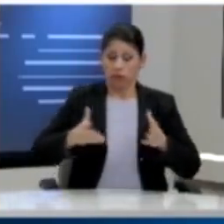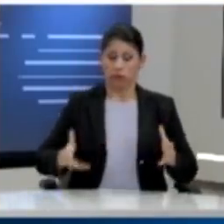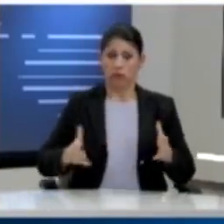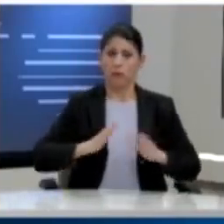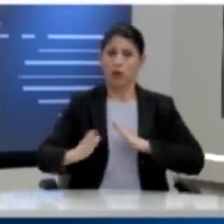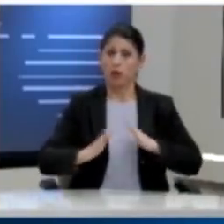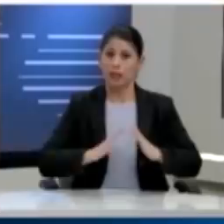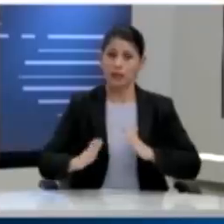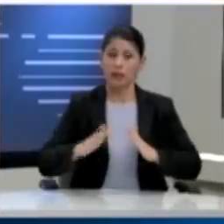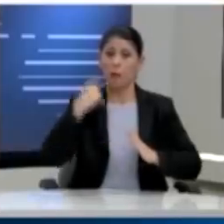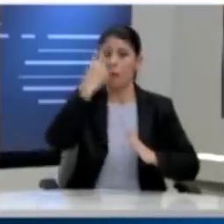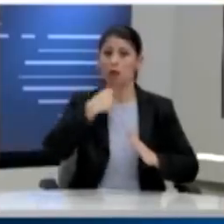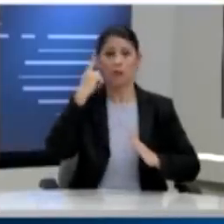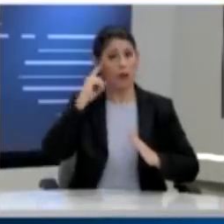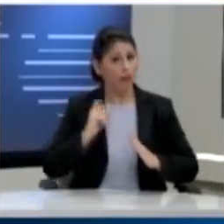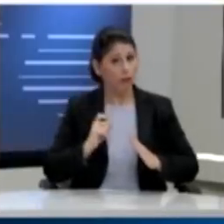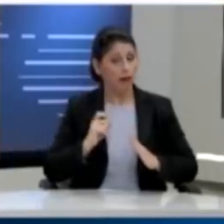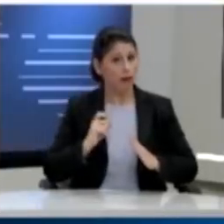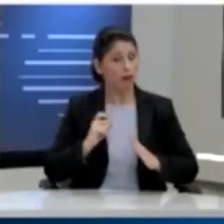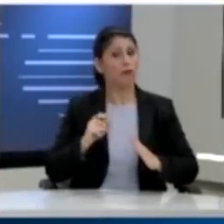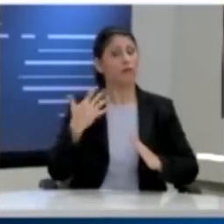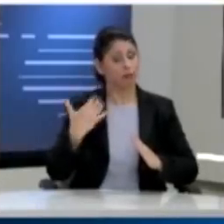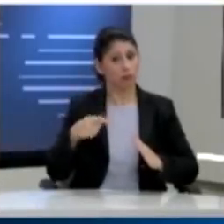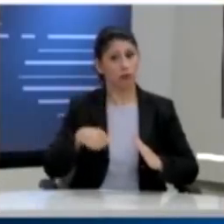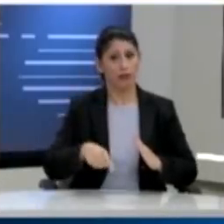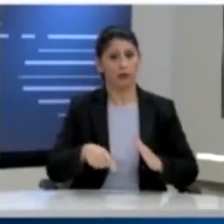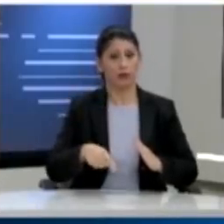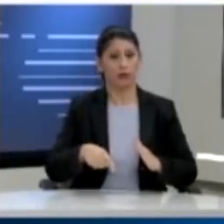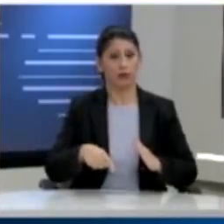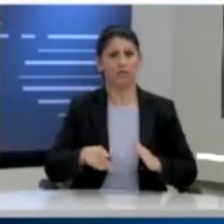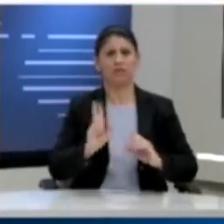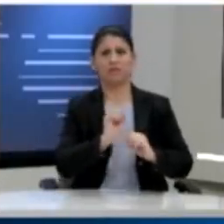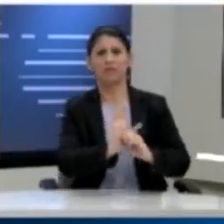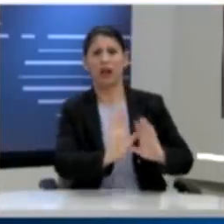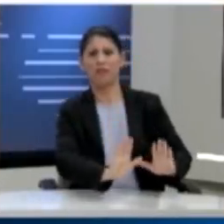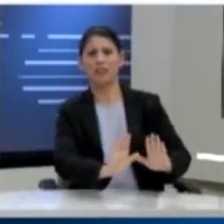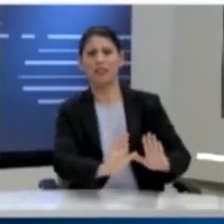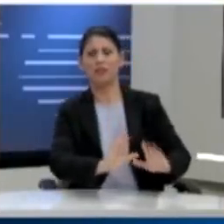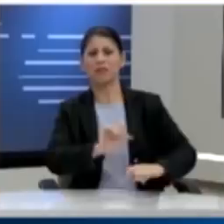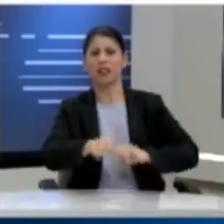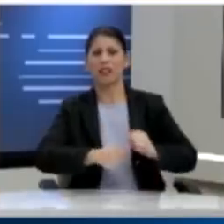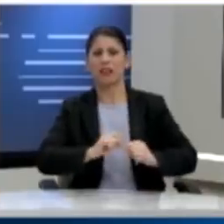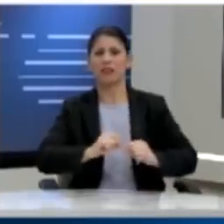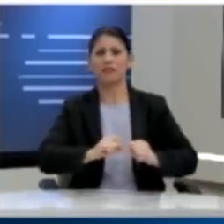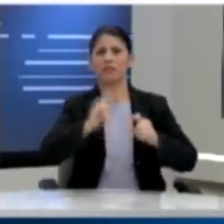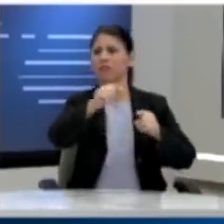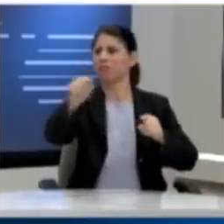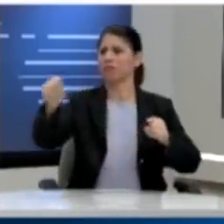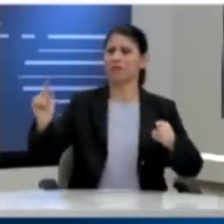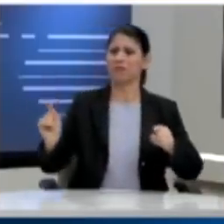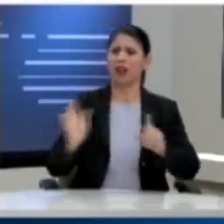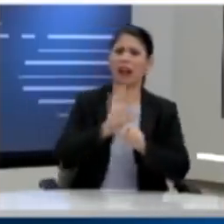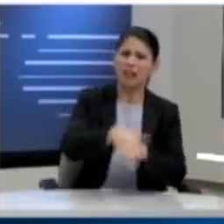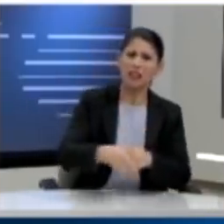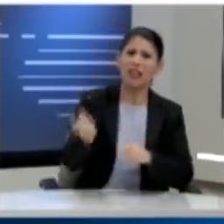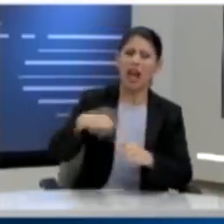της προστασίας των προσωπικών δεδομένων, που είναι στο έλεος της δράσης διαφόρων κατασταλτικών